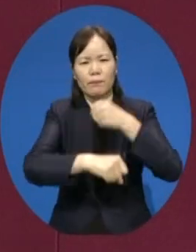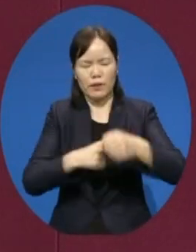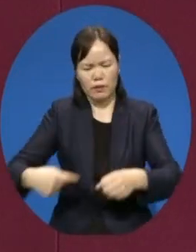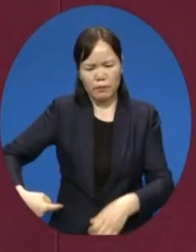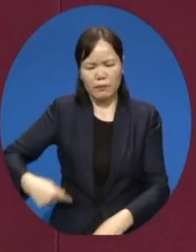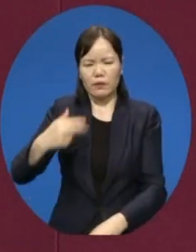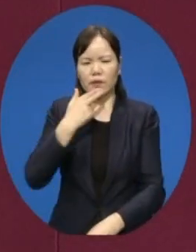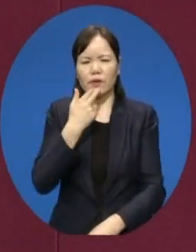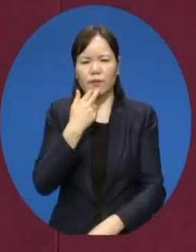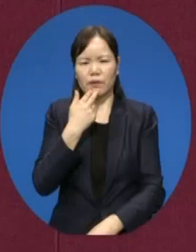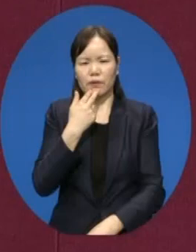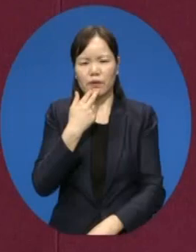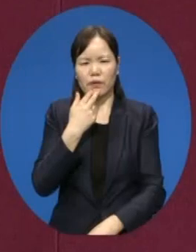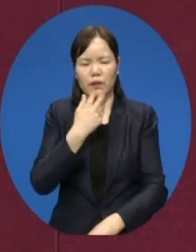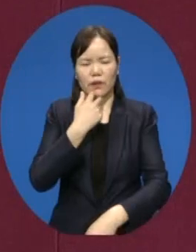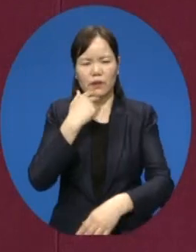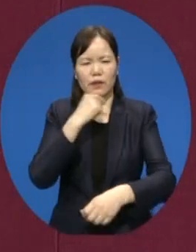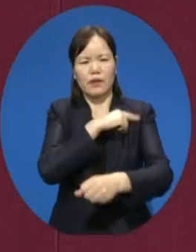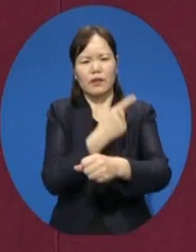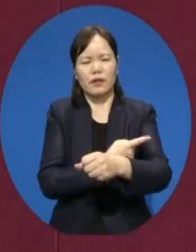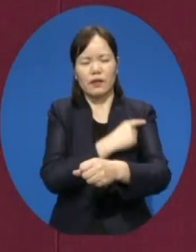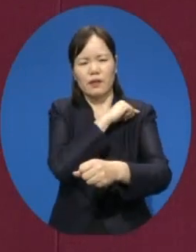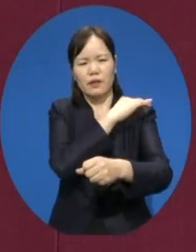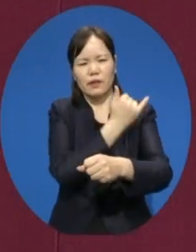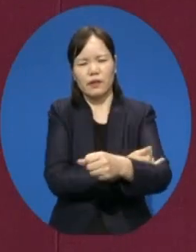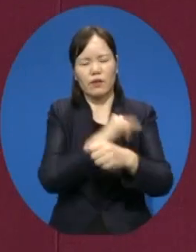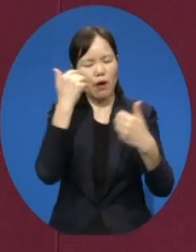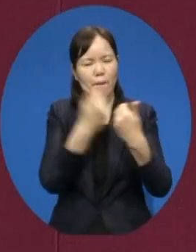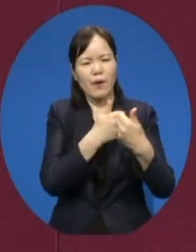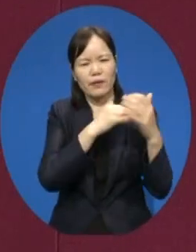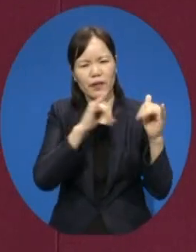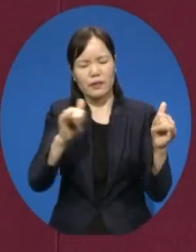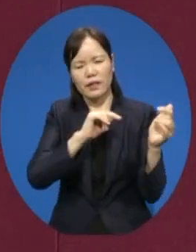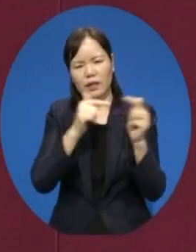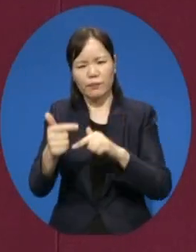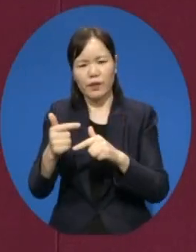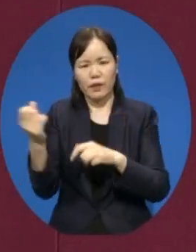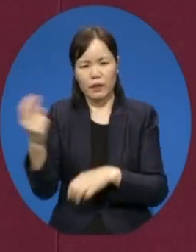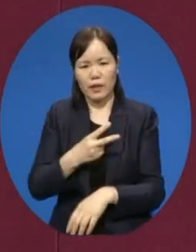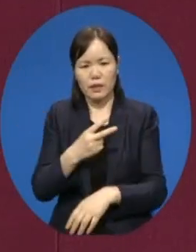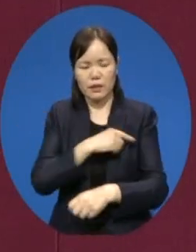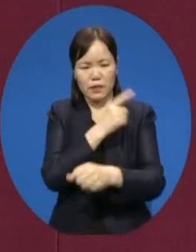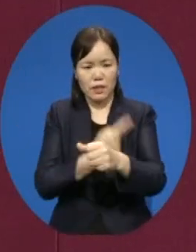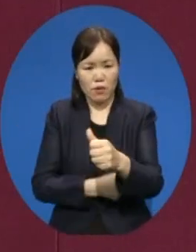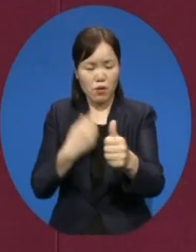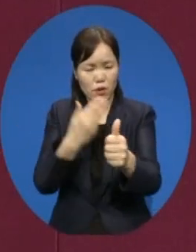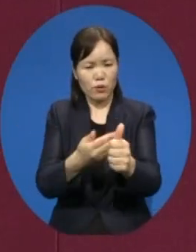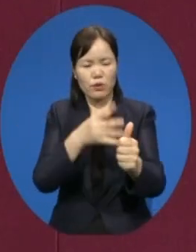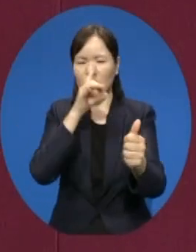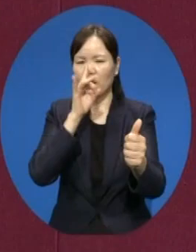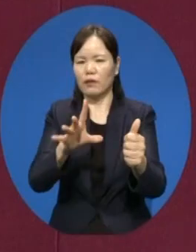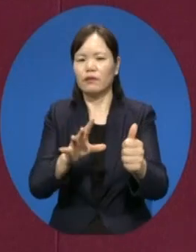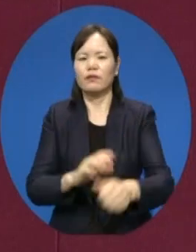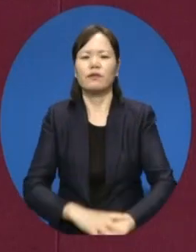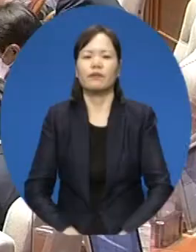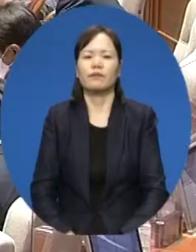비양심, 반인권, 부정의 세력에게 다시 한번 기회를 줘서는 안 됩니다.